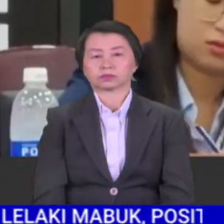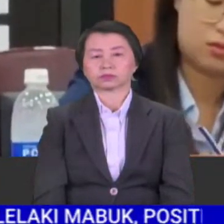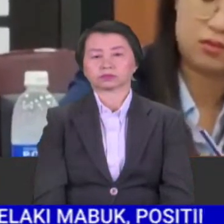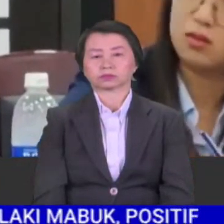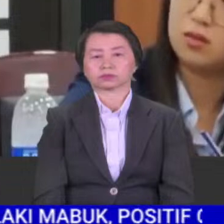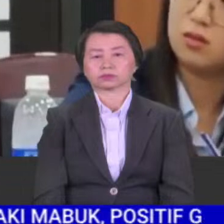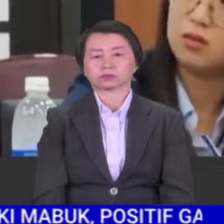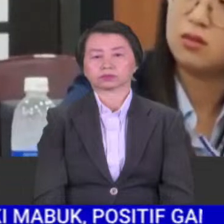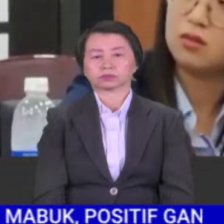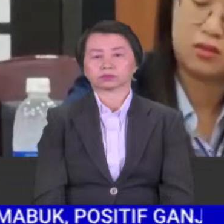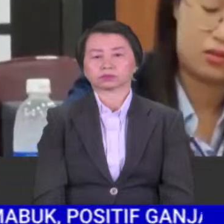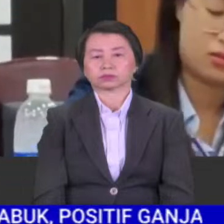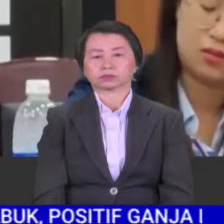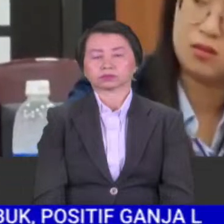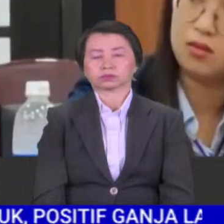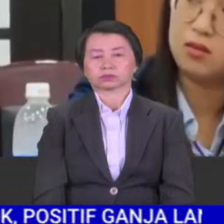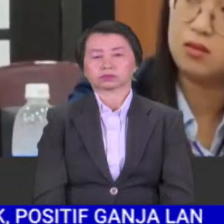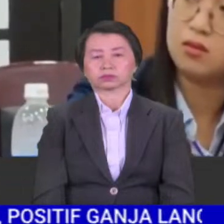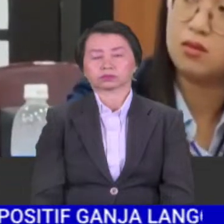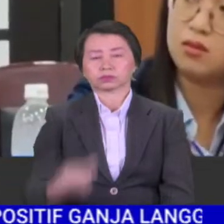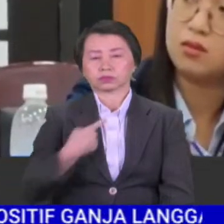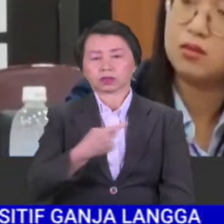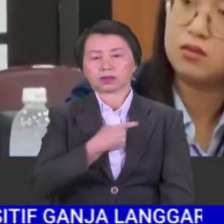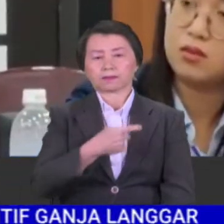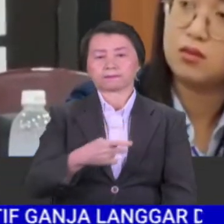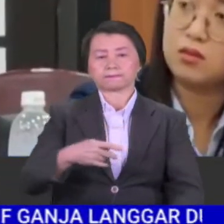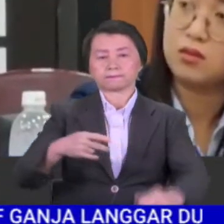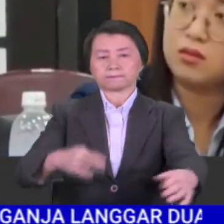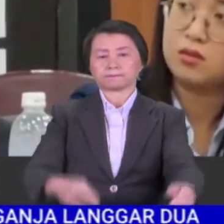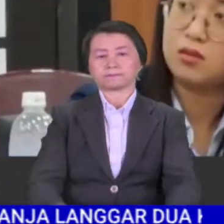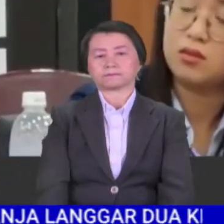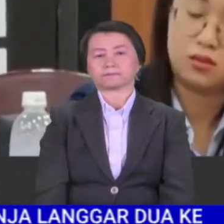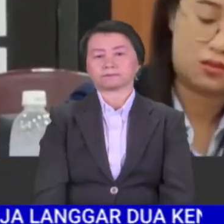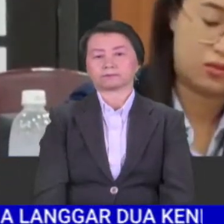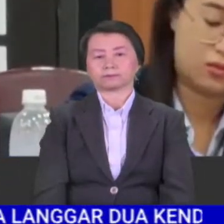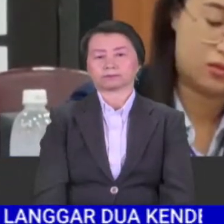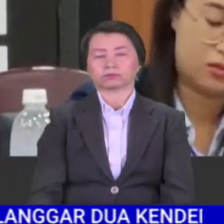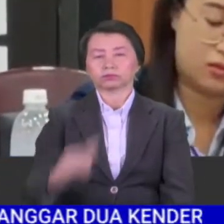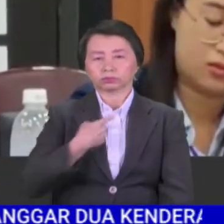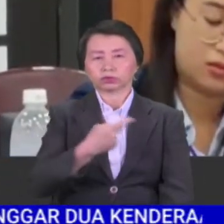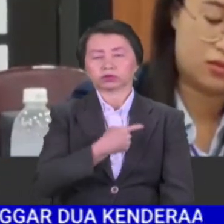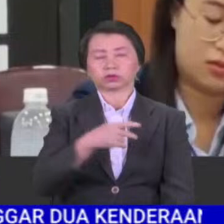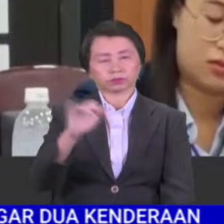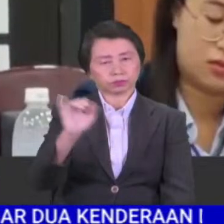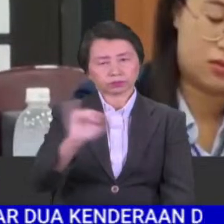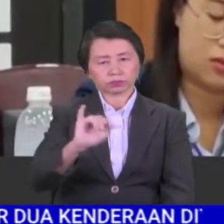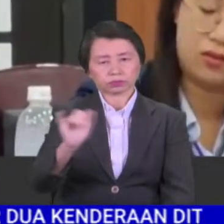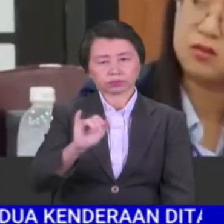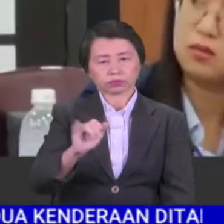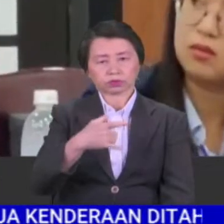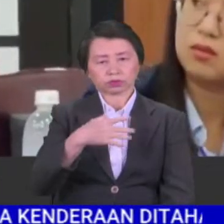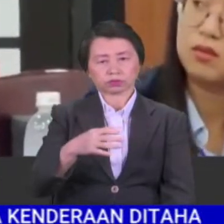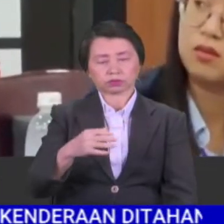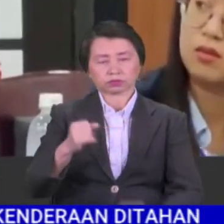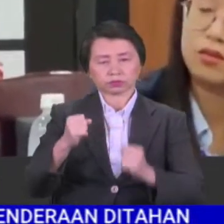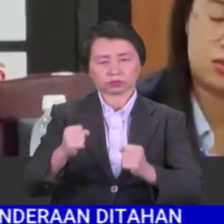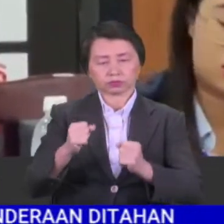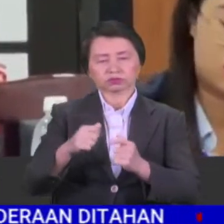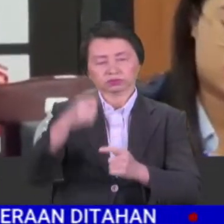The Chinese party was last one year. It goes through all the tough